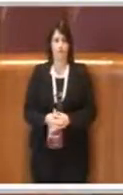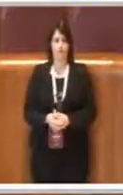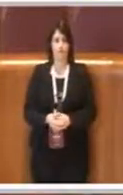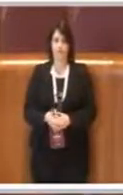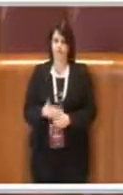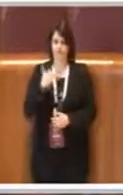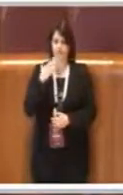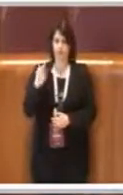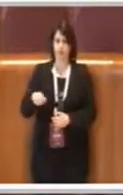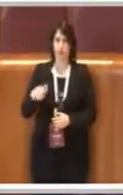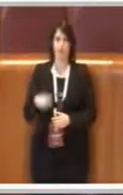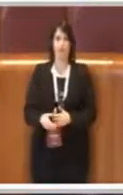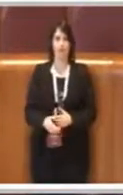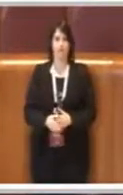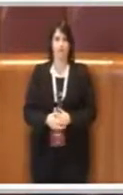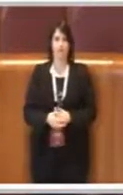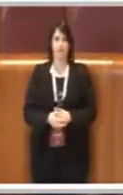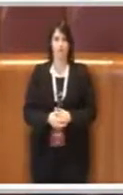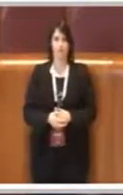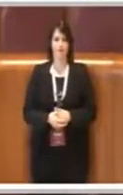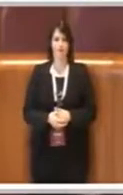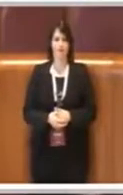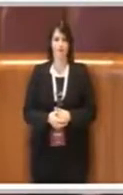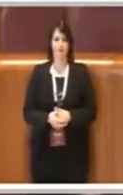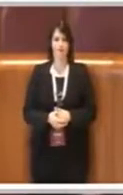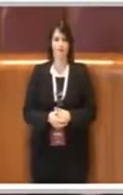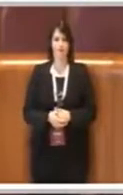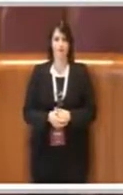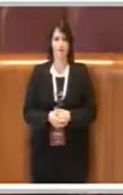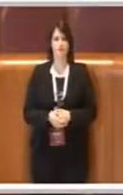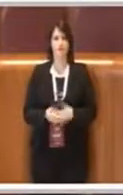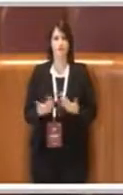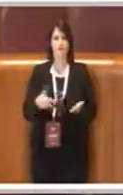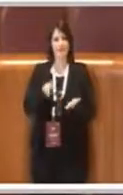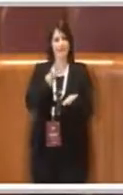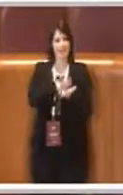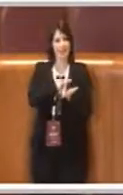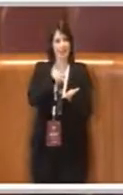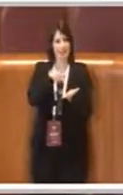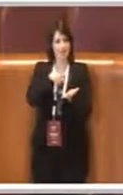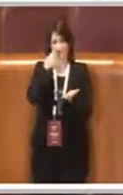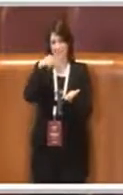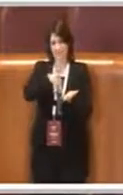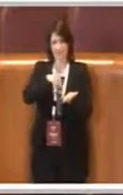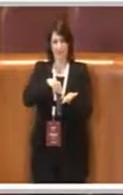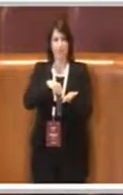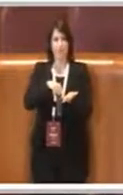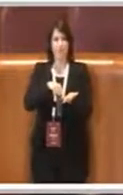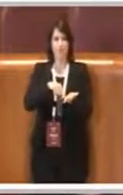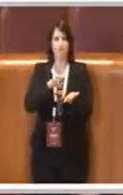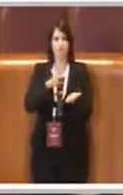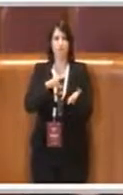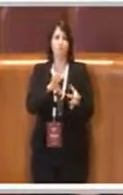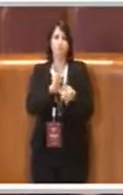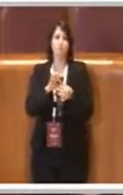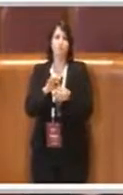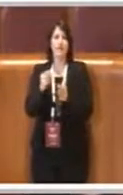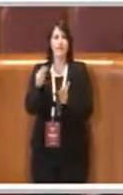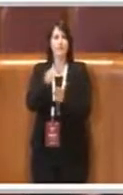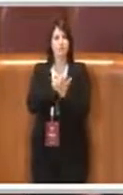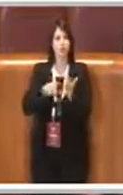Grazie Presidente. Solitamente queste delibere che riguardano i piani casa